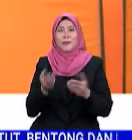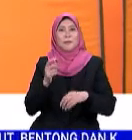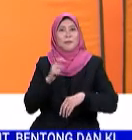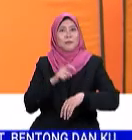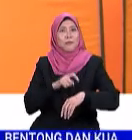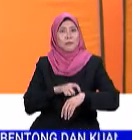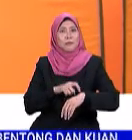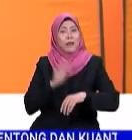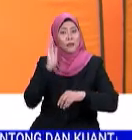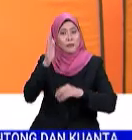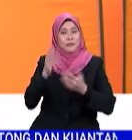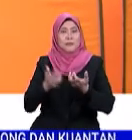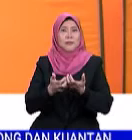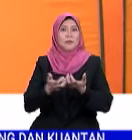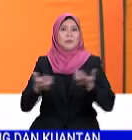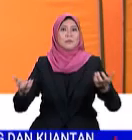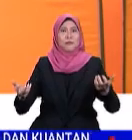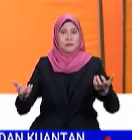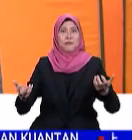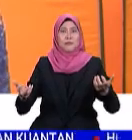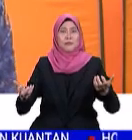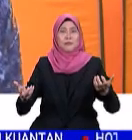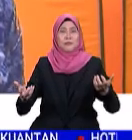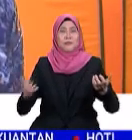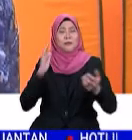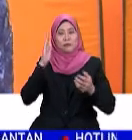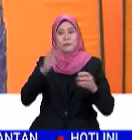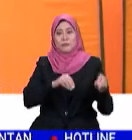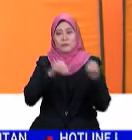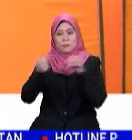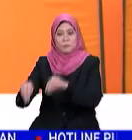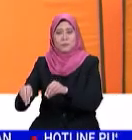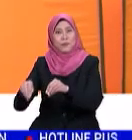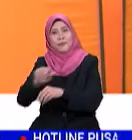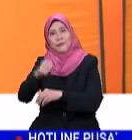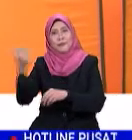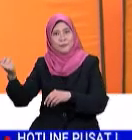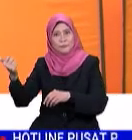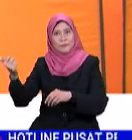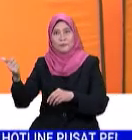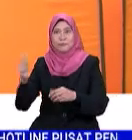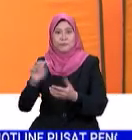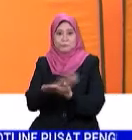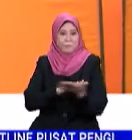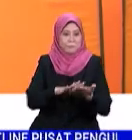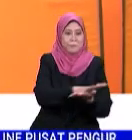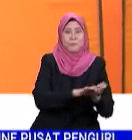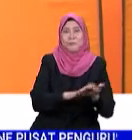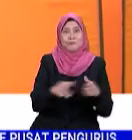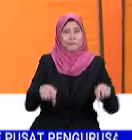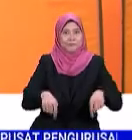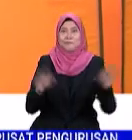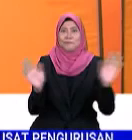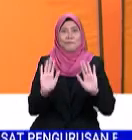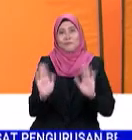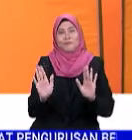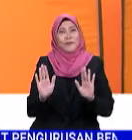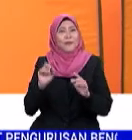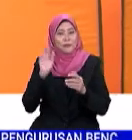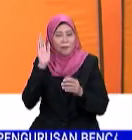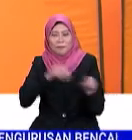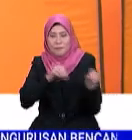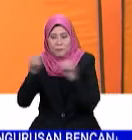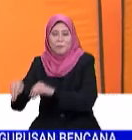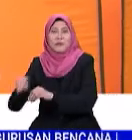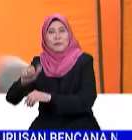masa-masa akan diasingkanlah. Kita akan ditempatkan di tempat yang lainlah dan tidak dicampurkan di sinilah, tidak akan